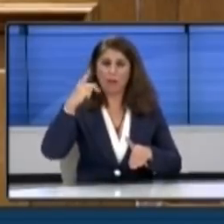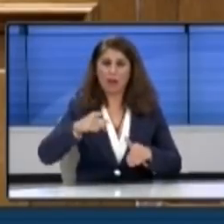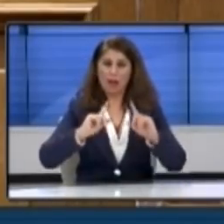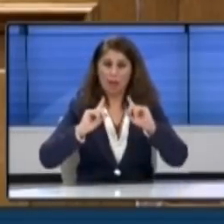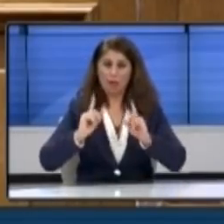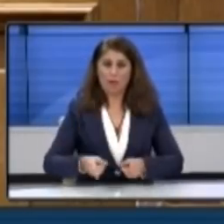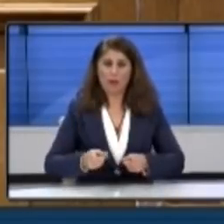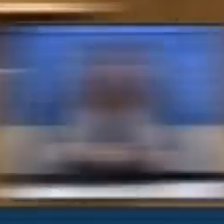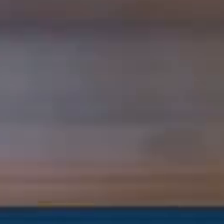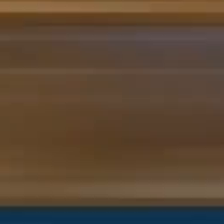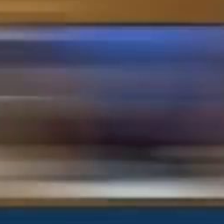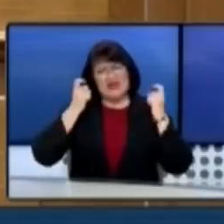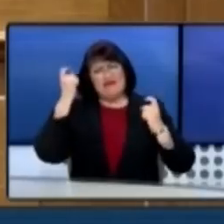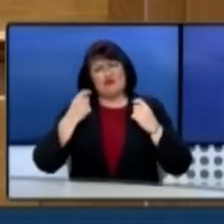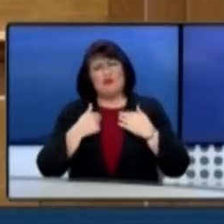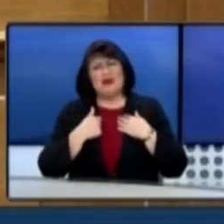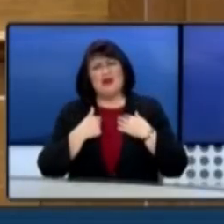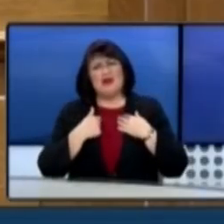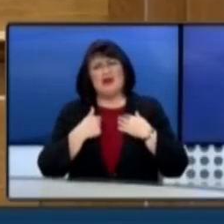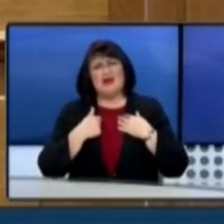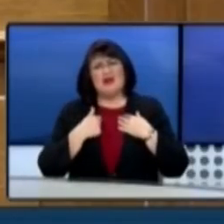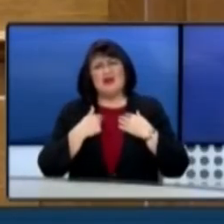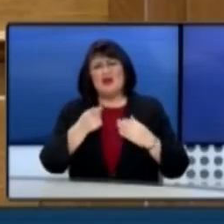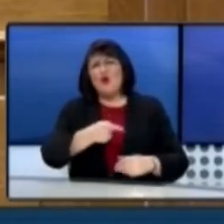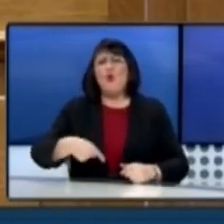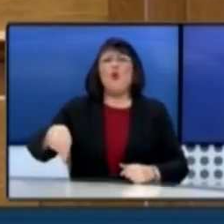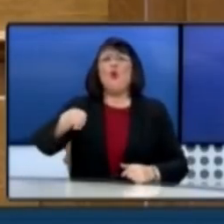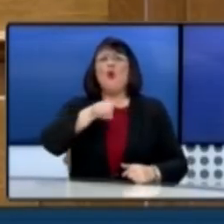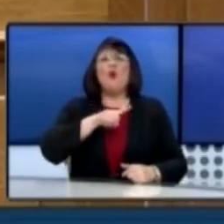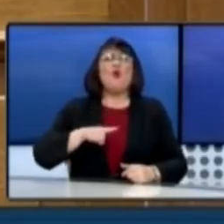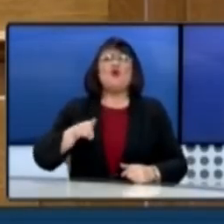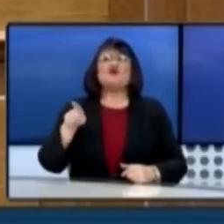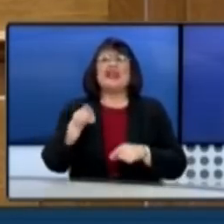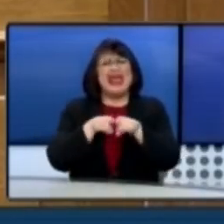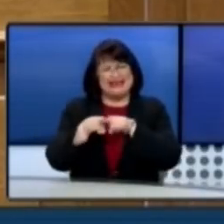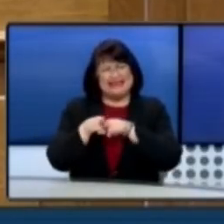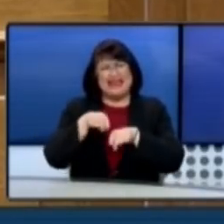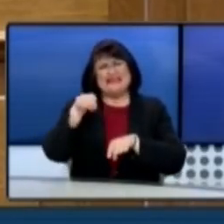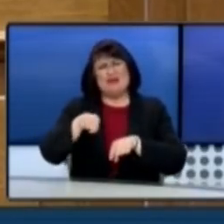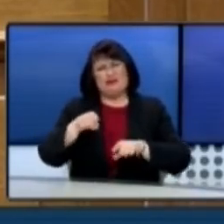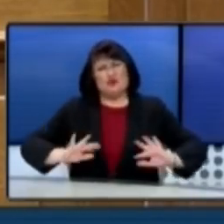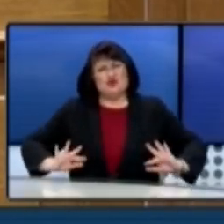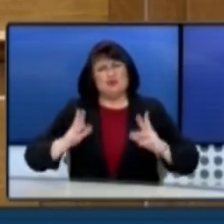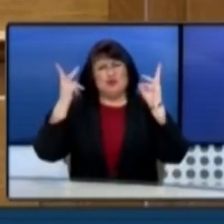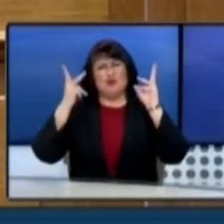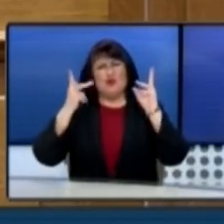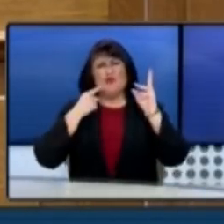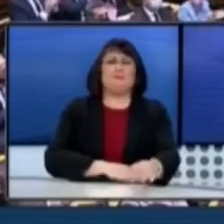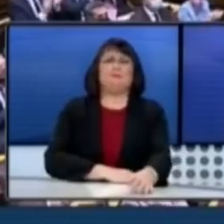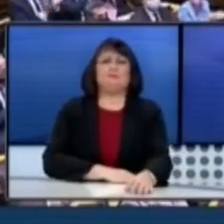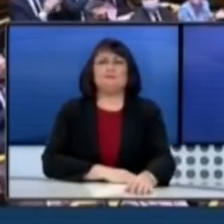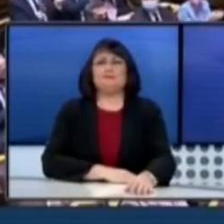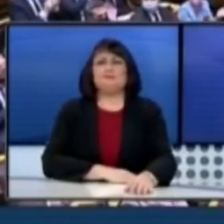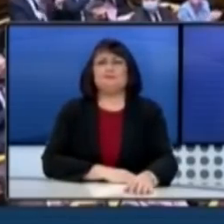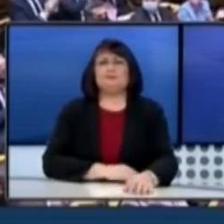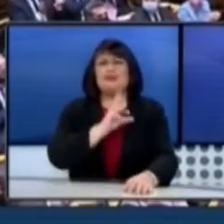να αποφασίσουν για το αύριο. Με όλους αυτούς τους θεματοφύλακες του συντάγματος έχετε καμία σχέση με αυτά τα οποία λέτε?